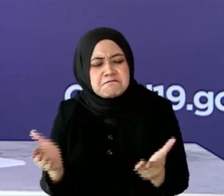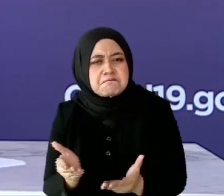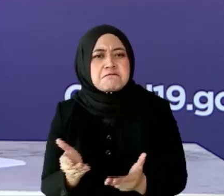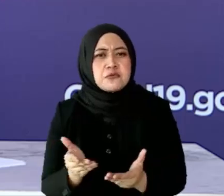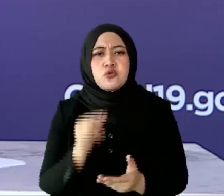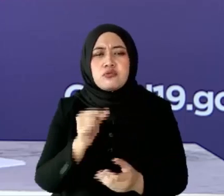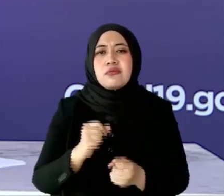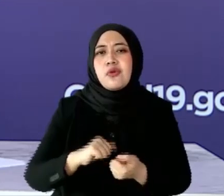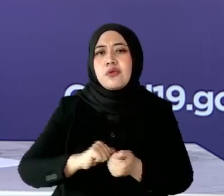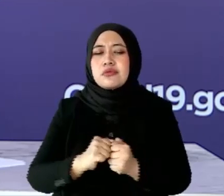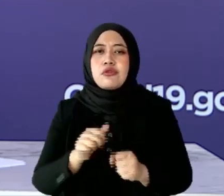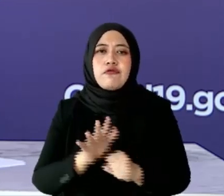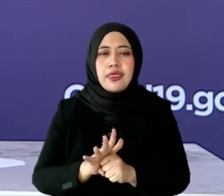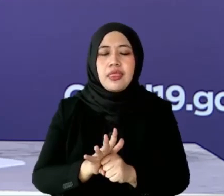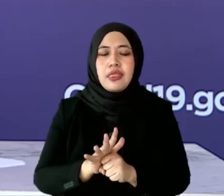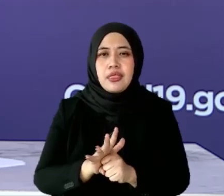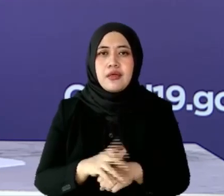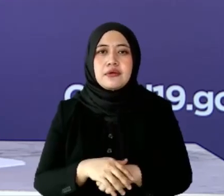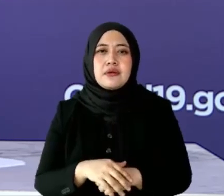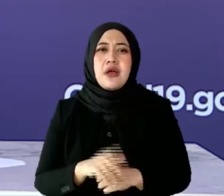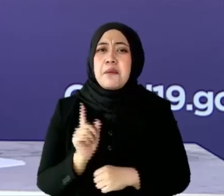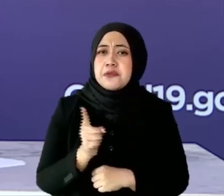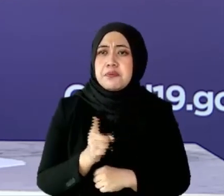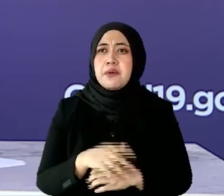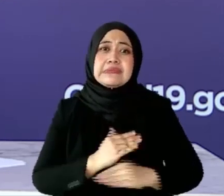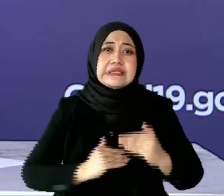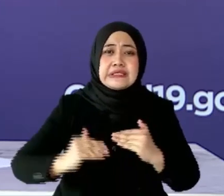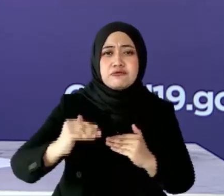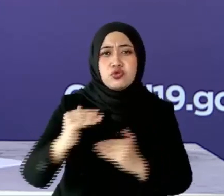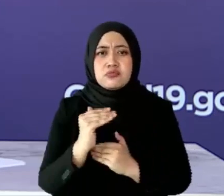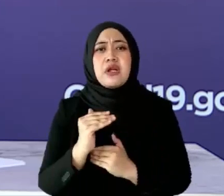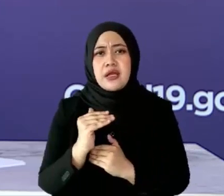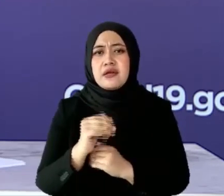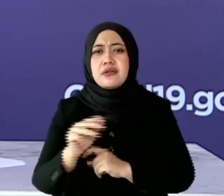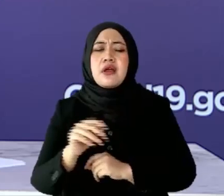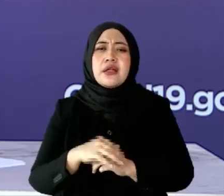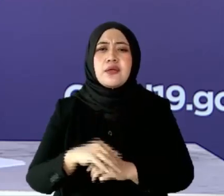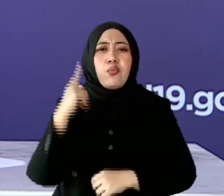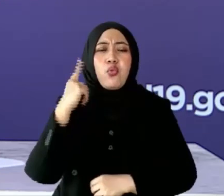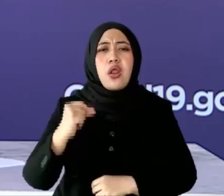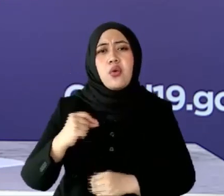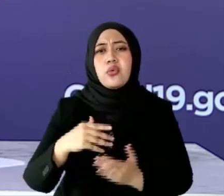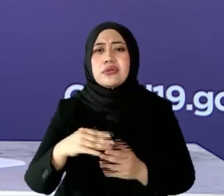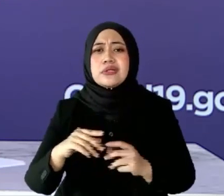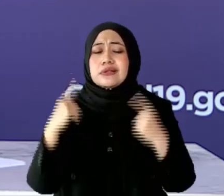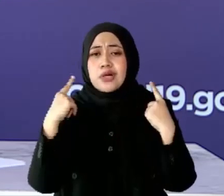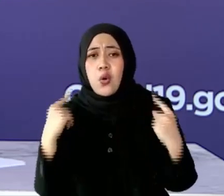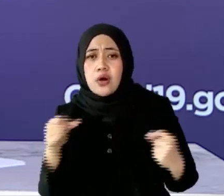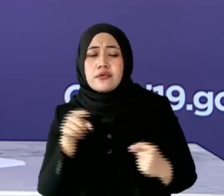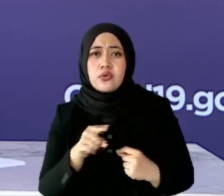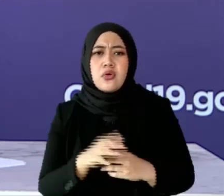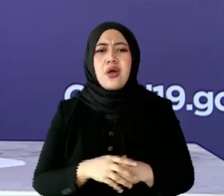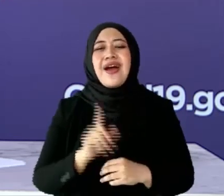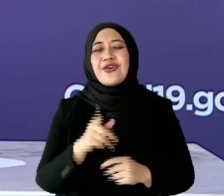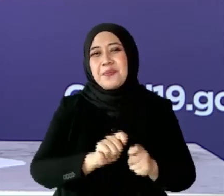di wilayahnya masing-masing. Dengan tingginya kasus yang berasal dari Pulau Jawa, maka apabila provinsi-provinsi di Pulau Jawa